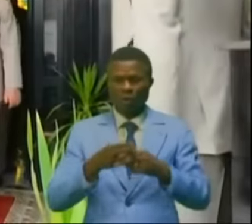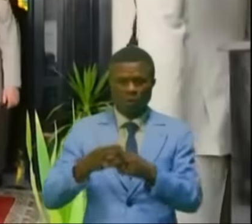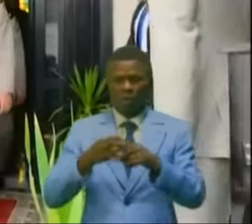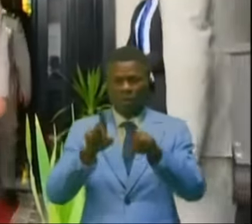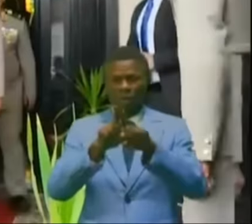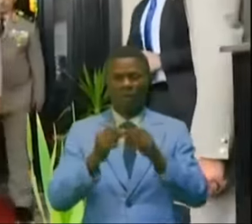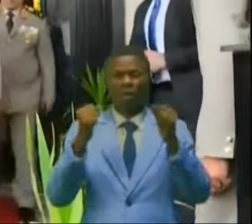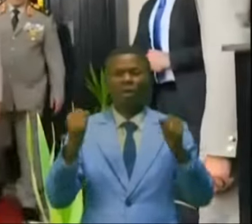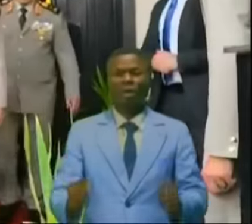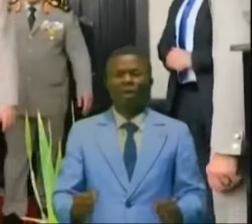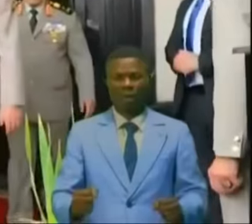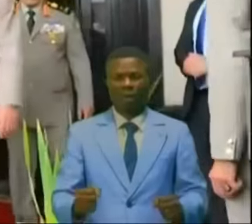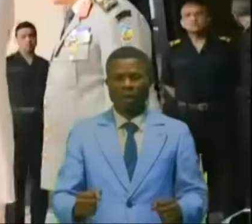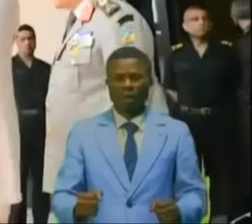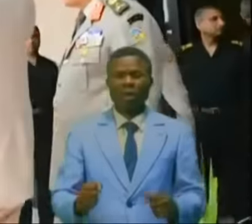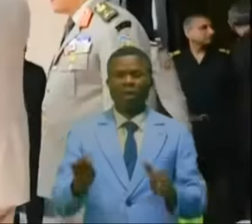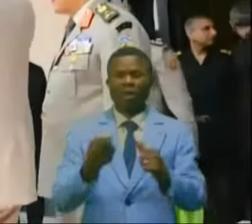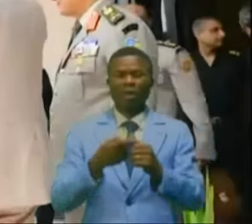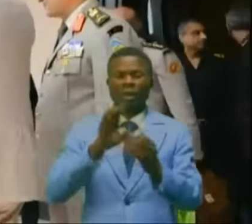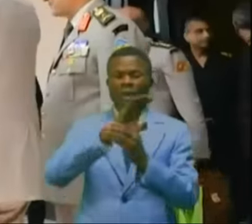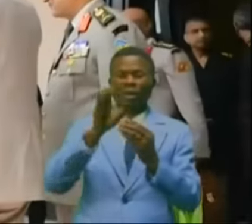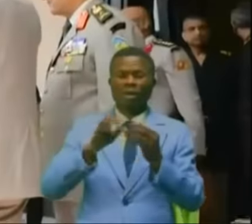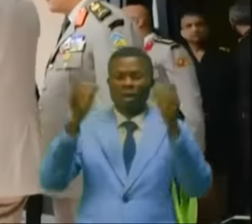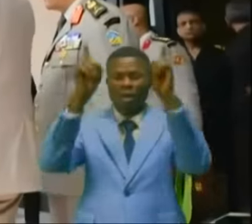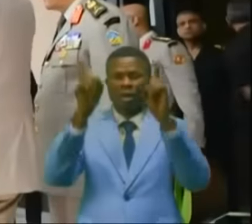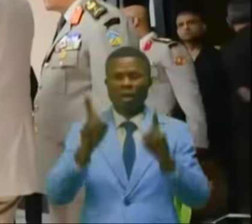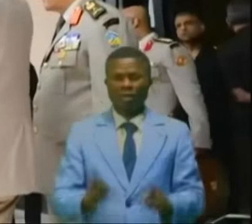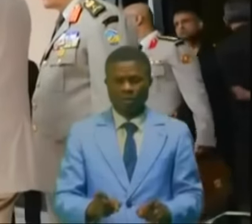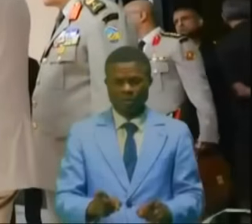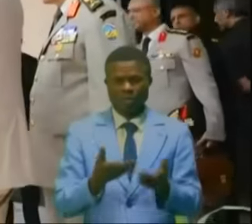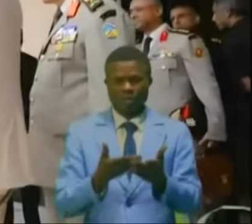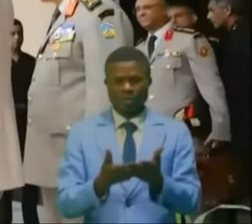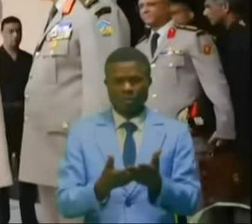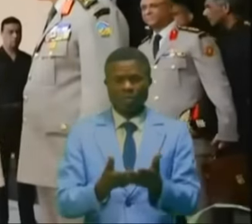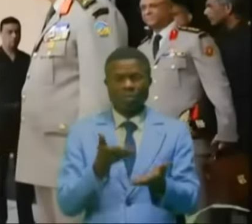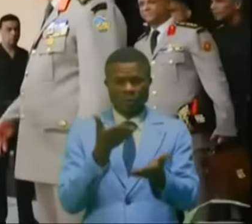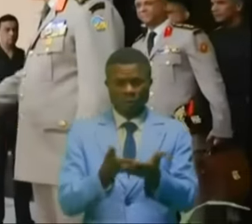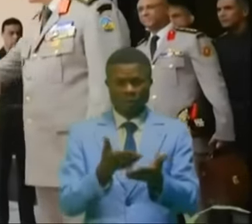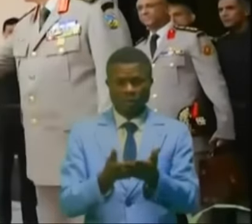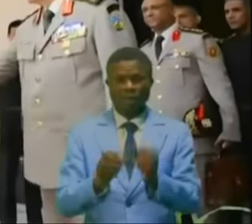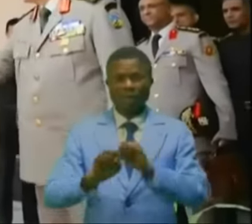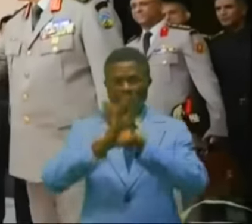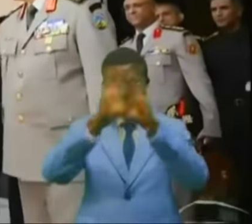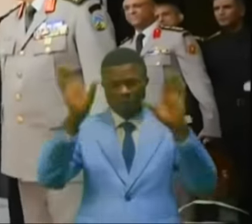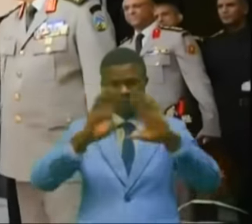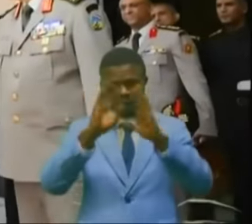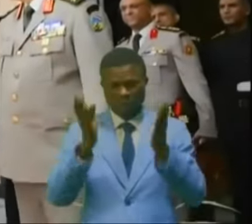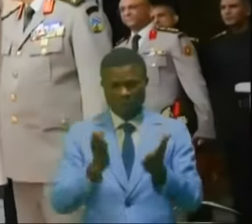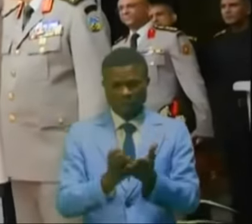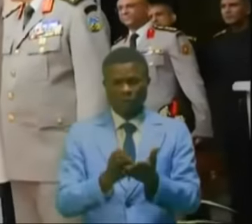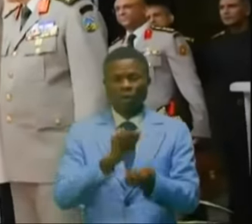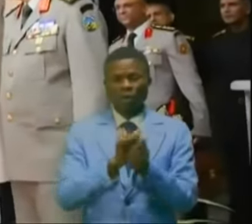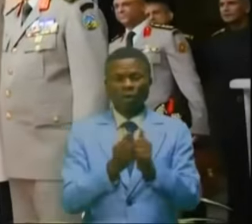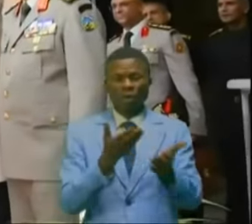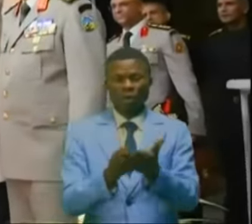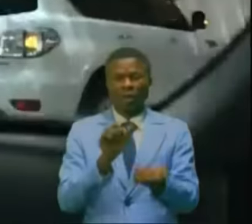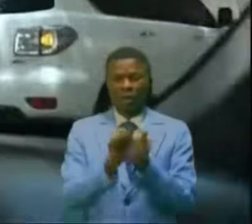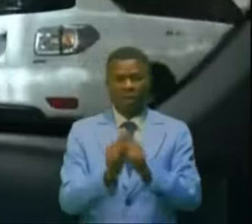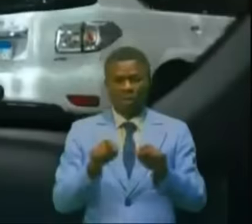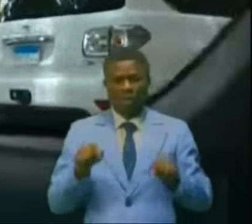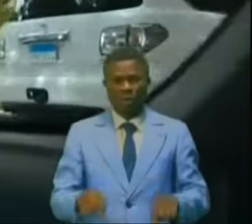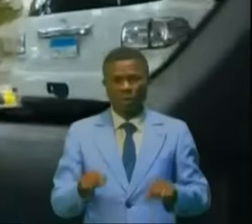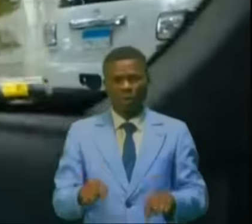la stabilité sur le continent africain. Ceci à la lumière des circonstances et des défis